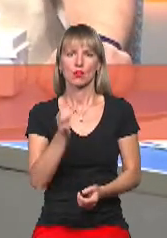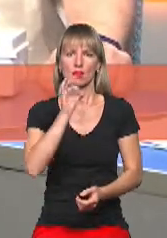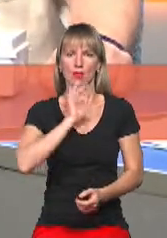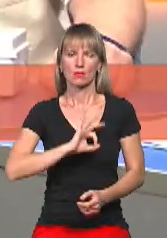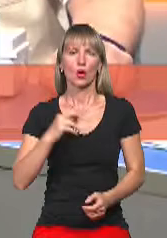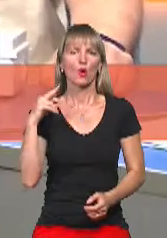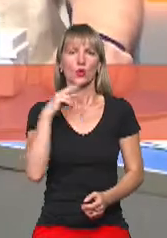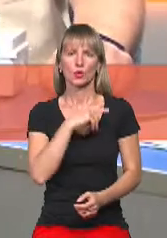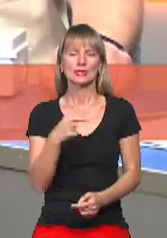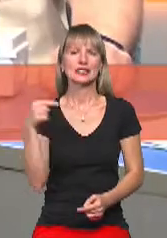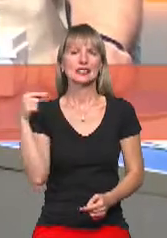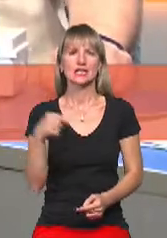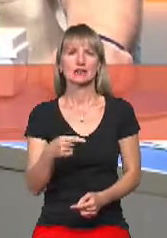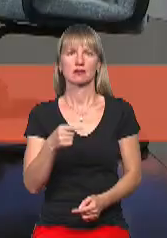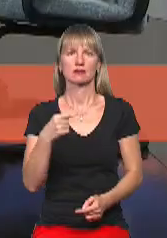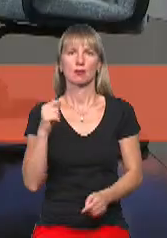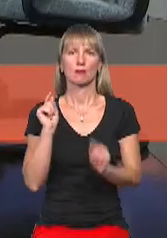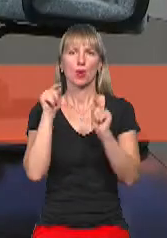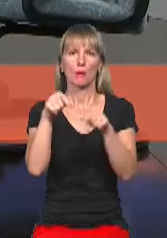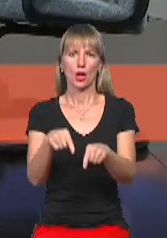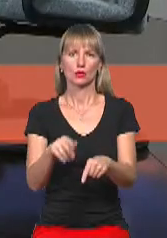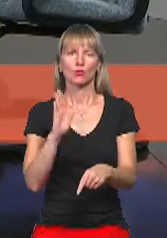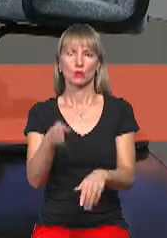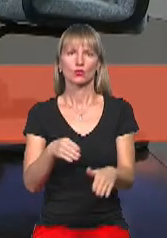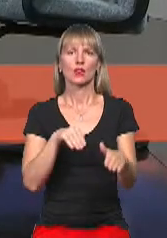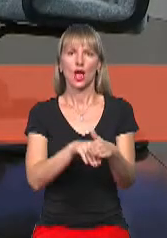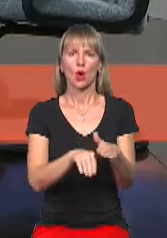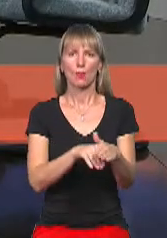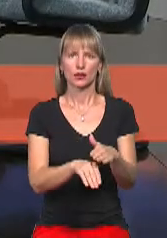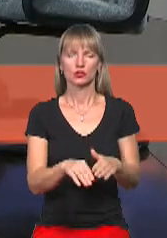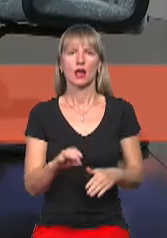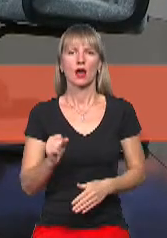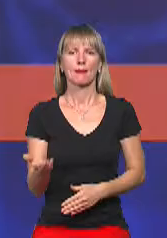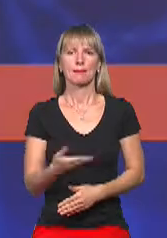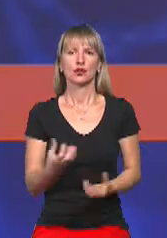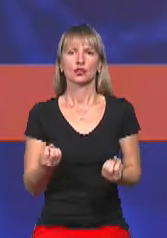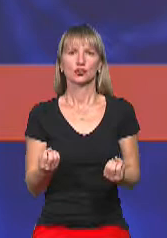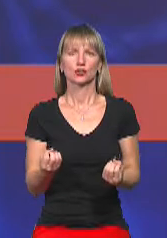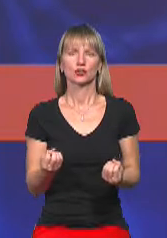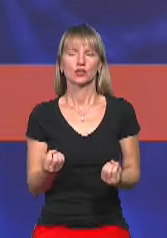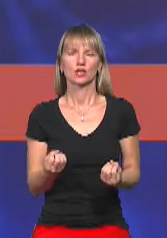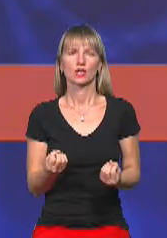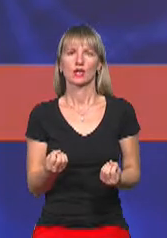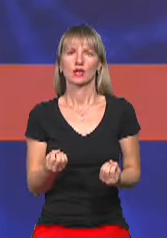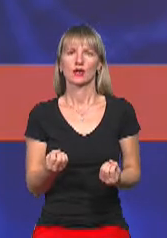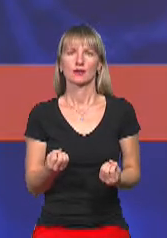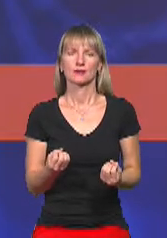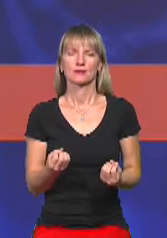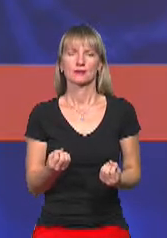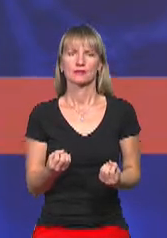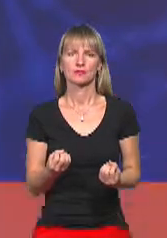мікротаблеточки отруйні в тисячі попадуть туди і будуть накопичуватися, вони ще вразять, значить, і